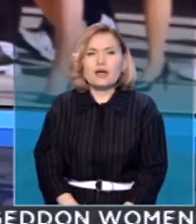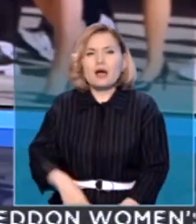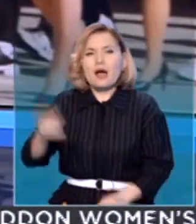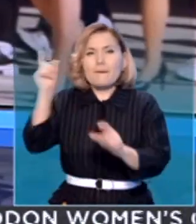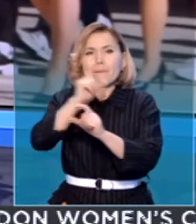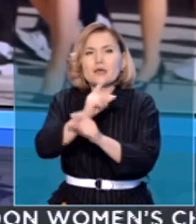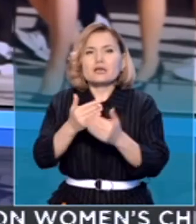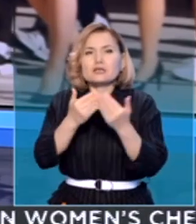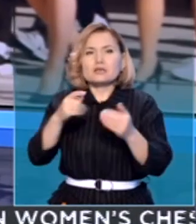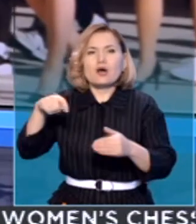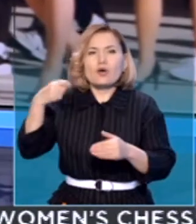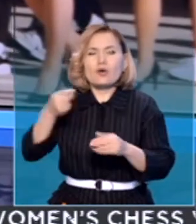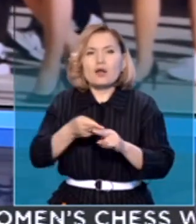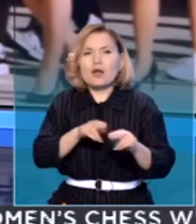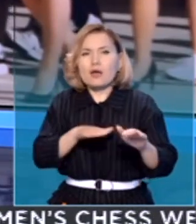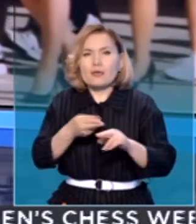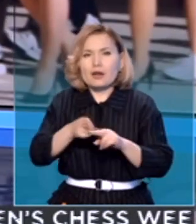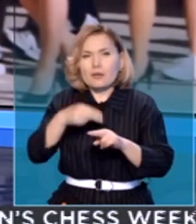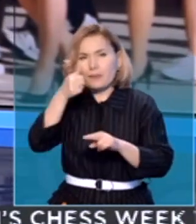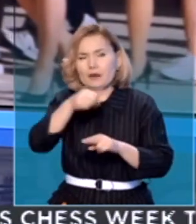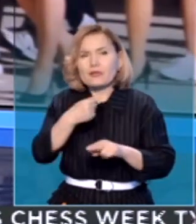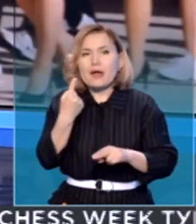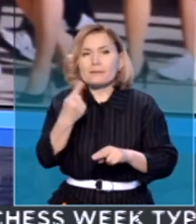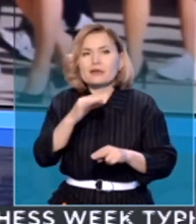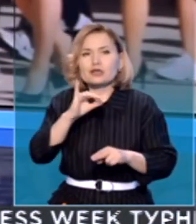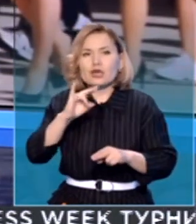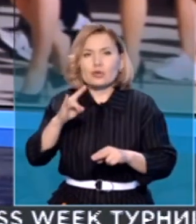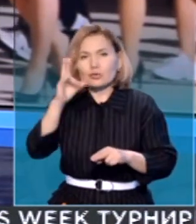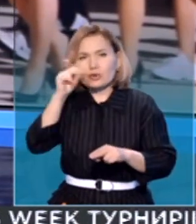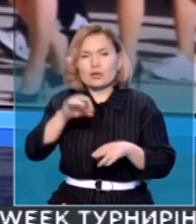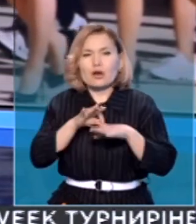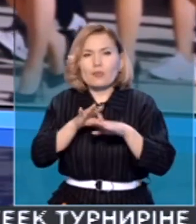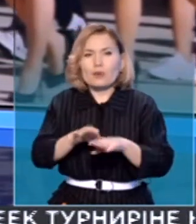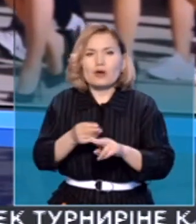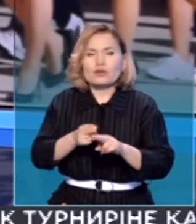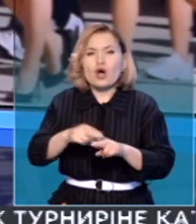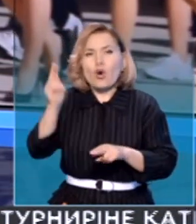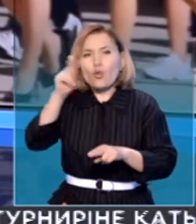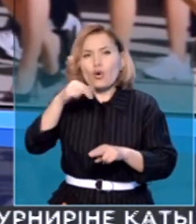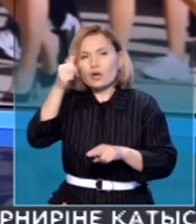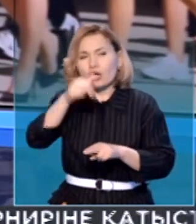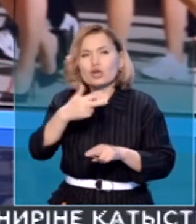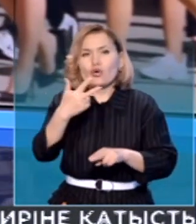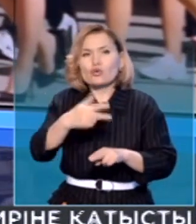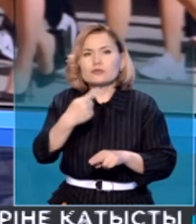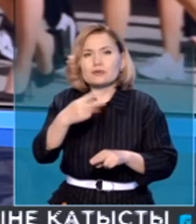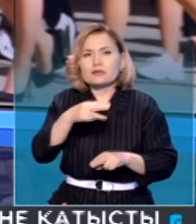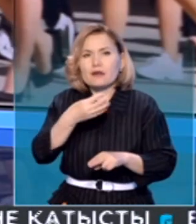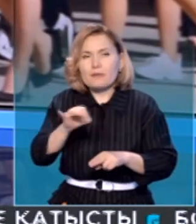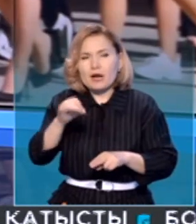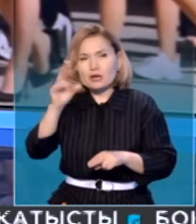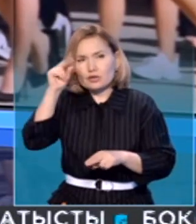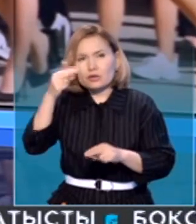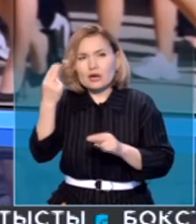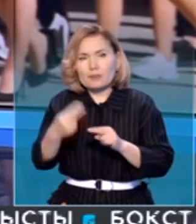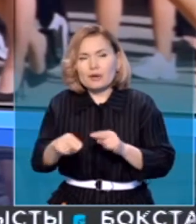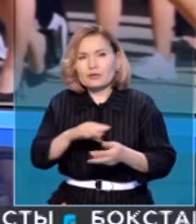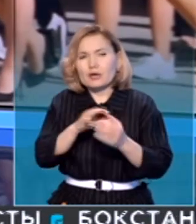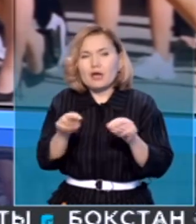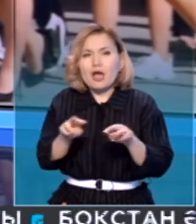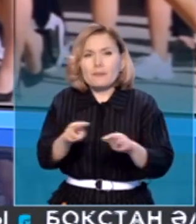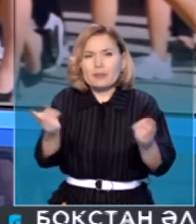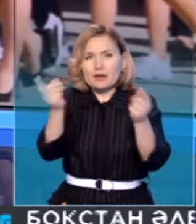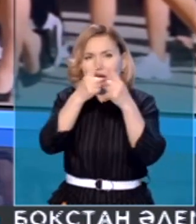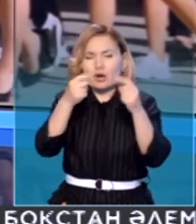Мектептерде соңғы қоңырау рәсімі биыл 1-ші маусымда өтеді. Демек, оқу жылы 31-ші мамырда аяқталады. Оқу ағарту министрлігінің